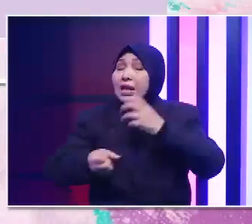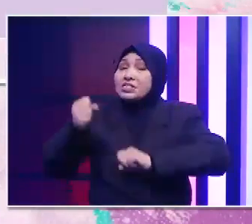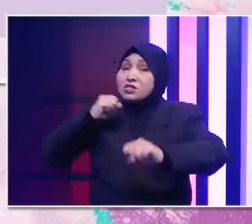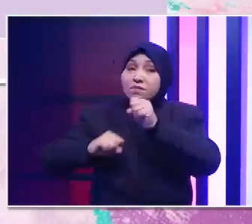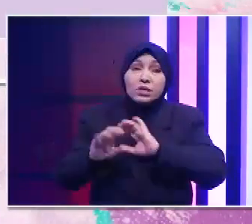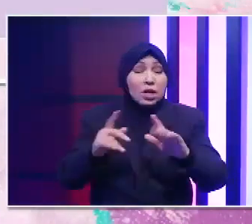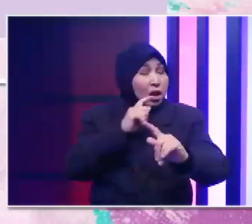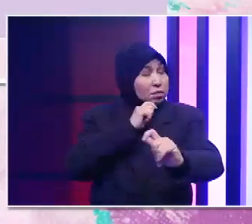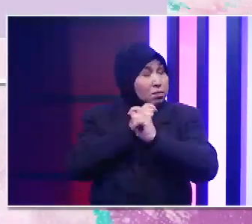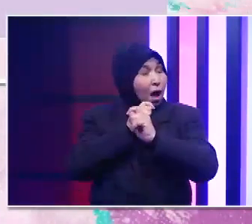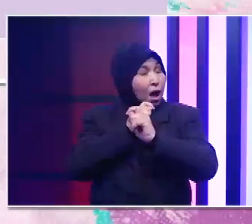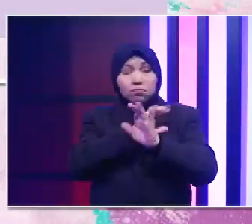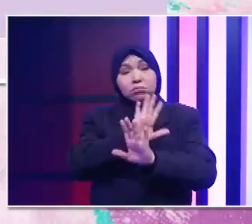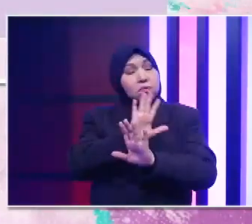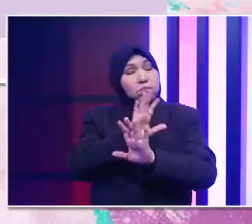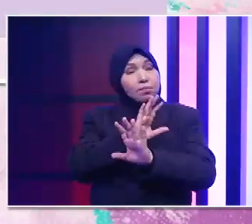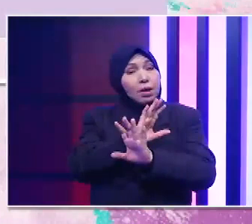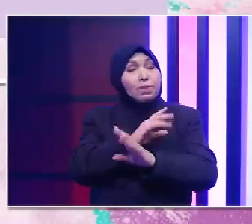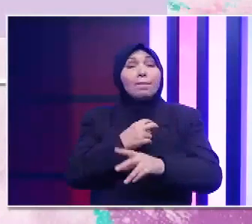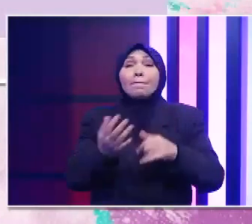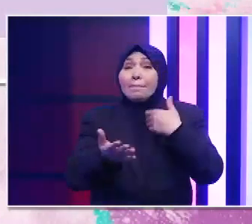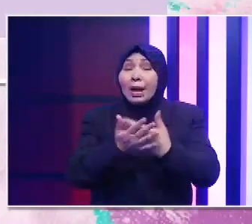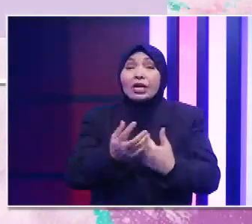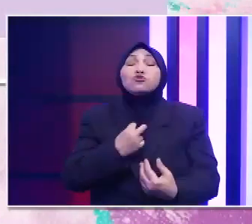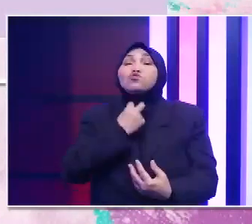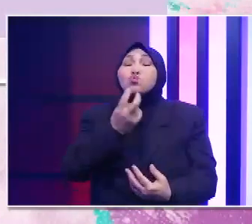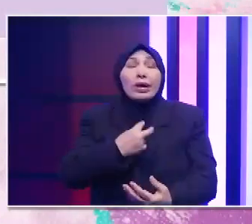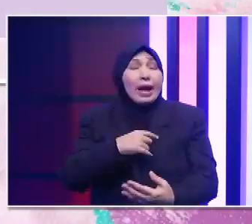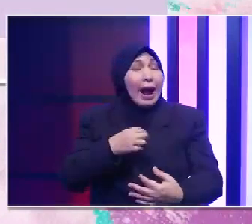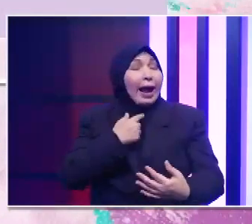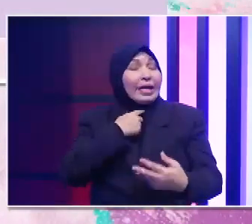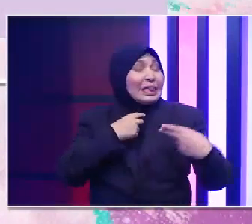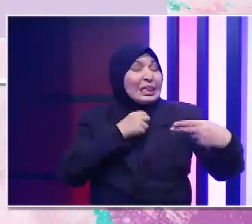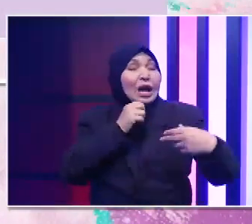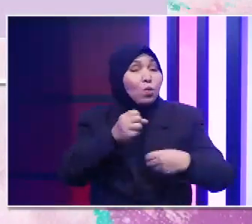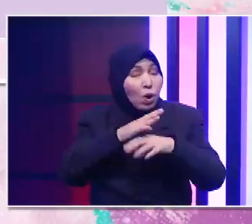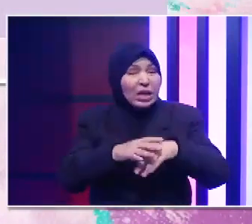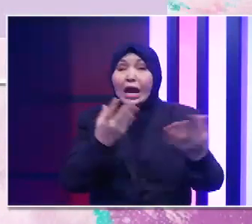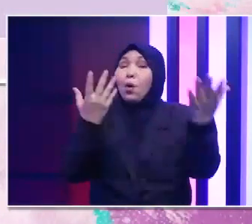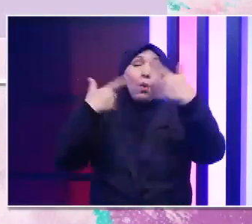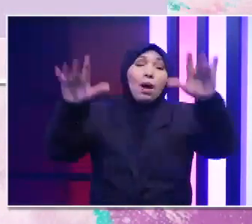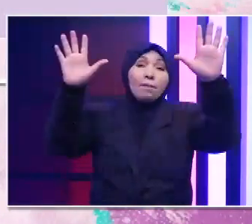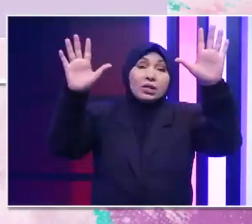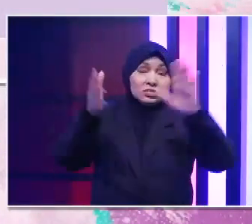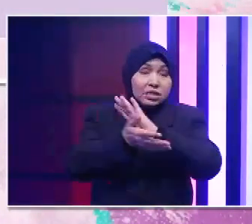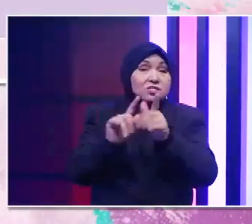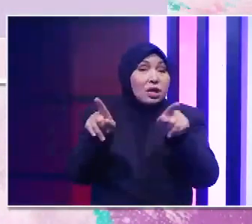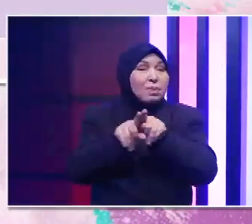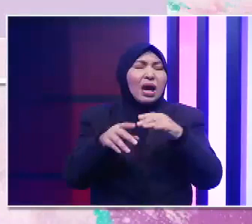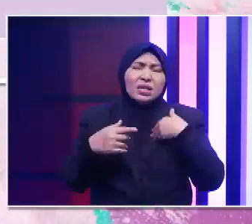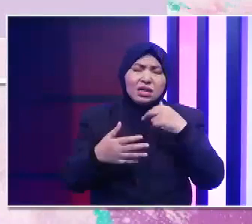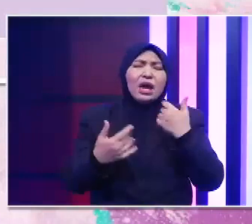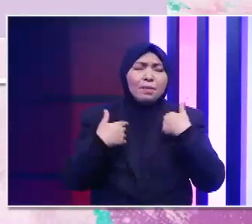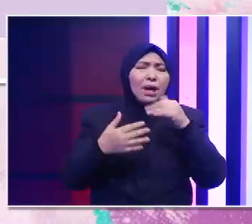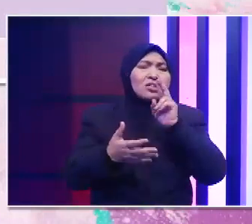dengan tertahan sanaan itu sehingga suara air tak keluar atau jangan dilepaskan sangat menjadi macam seperti ada juga